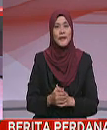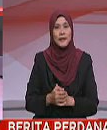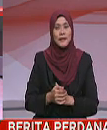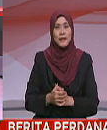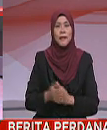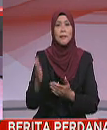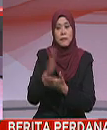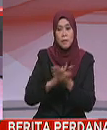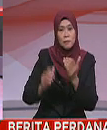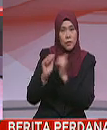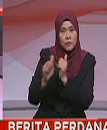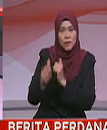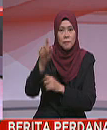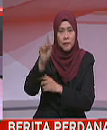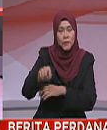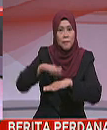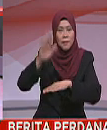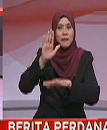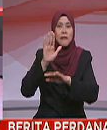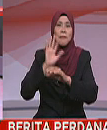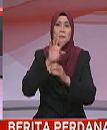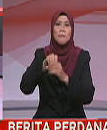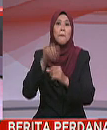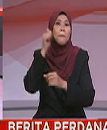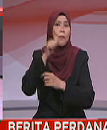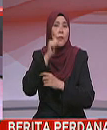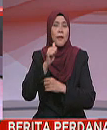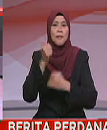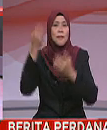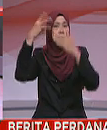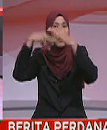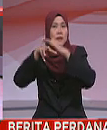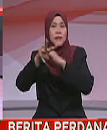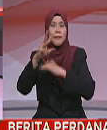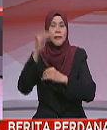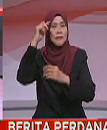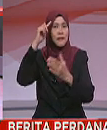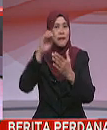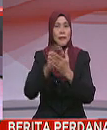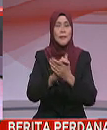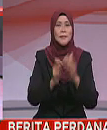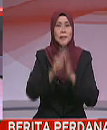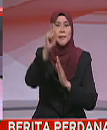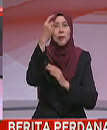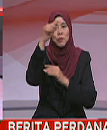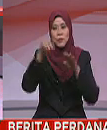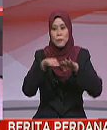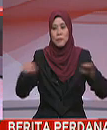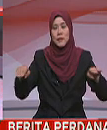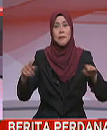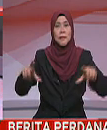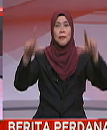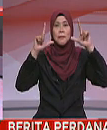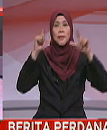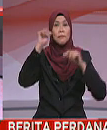kerana sektor berkenaan memerlukan lebih ramai pelibatan wanita yang berwawasan dan berkeyakinan tinggi sebagai platform dalam